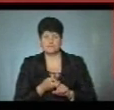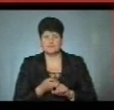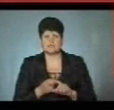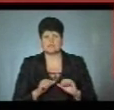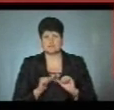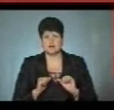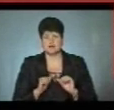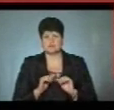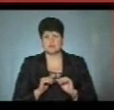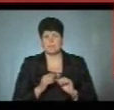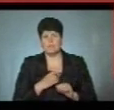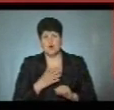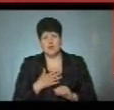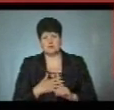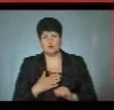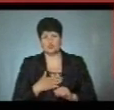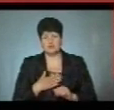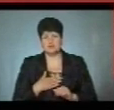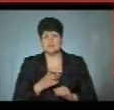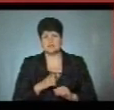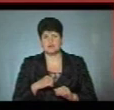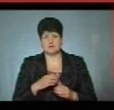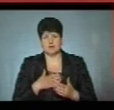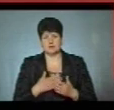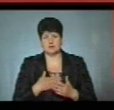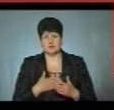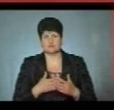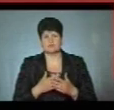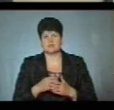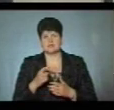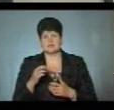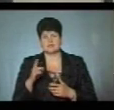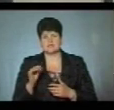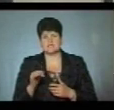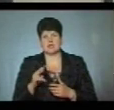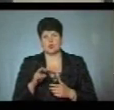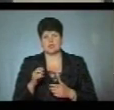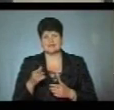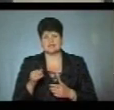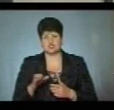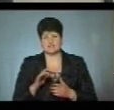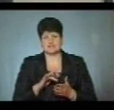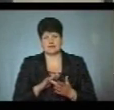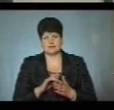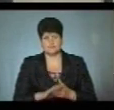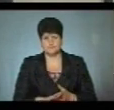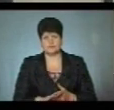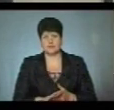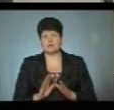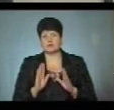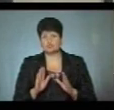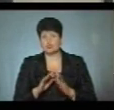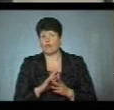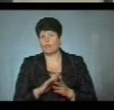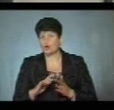знову ж таки дітей поранених, але кажу, у нас найактивніше йде співпраця із Христиною Фіцицею і логістичним центром. Ну, власне, ви кажете, що будете